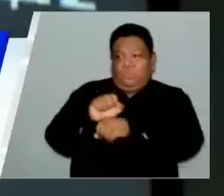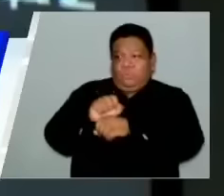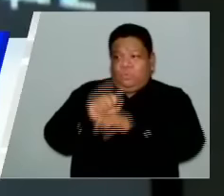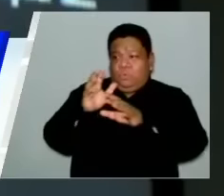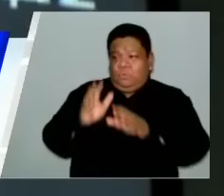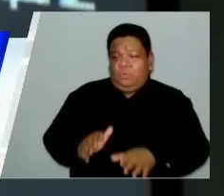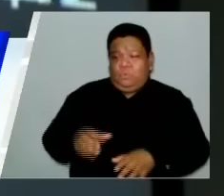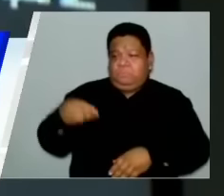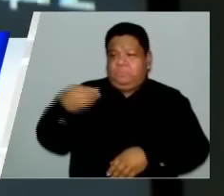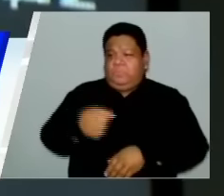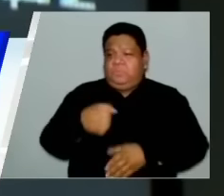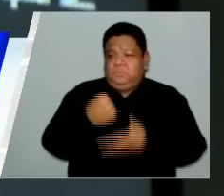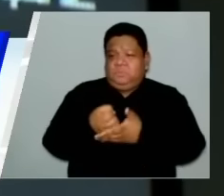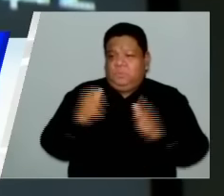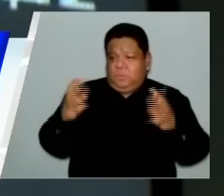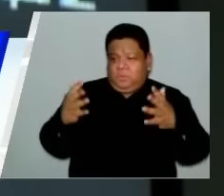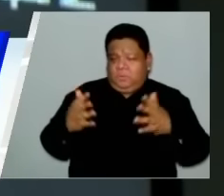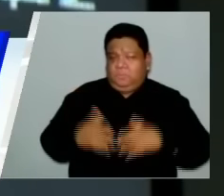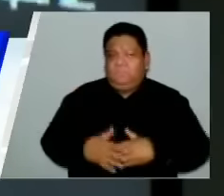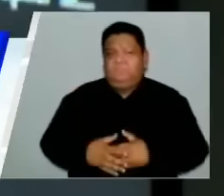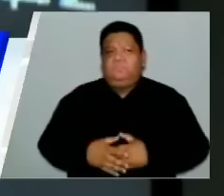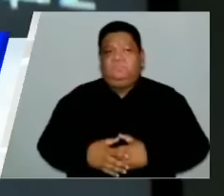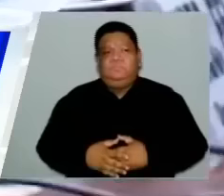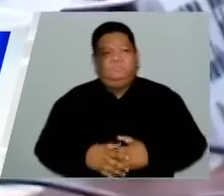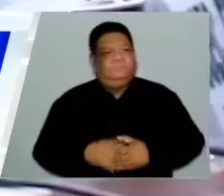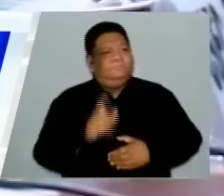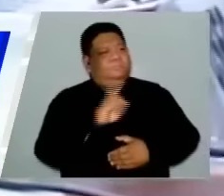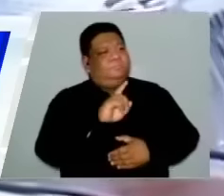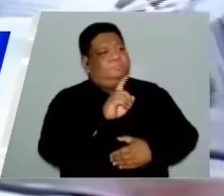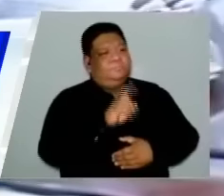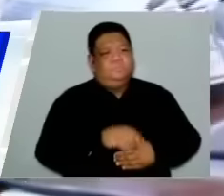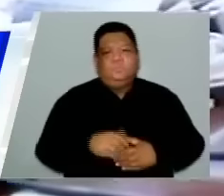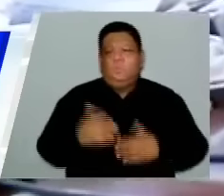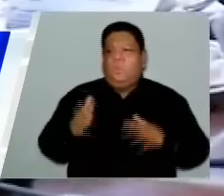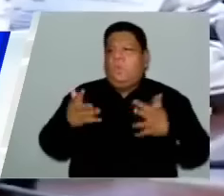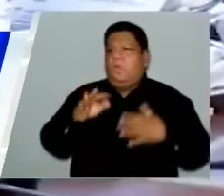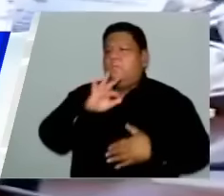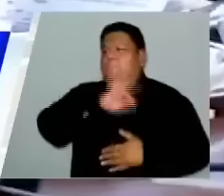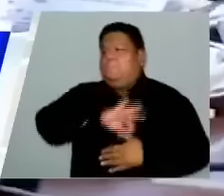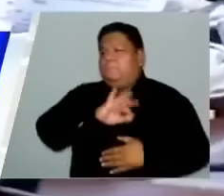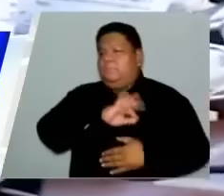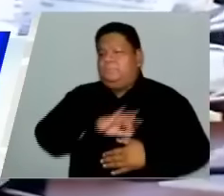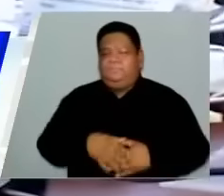David? Wala pong mga benepisyo. Illegal talaga po yan.